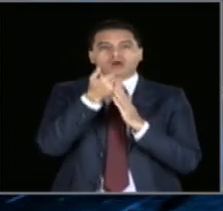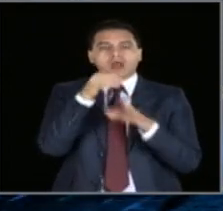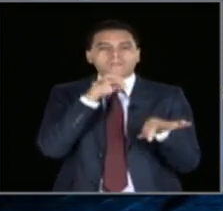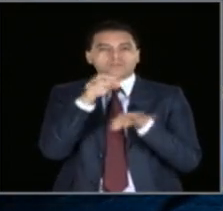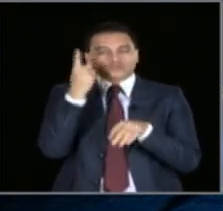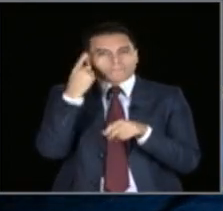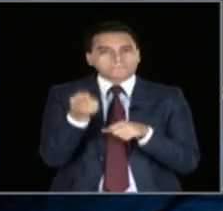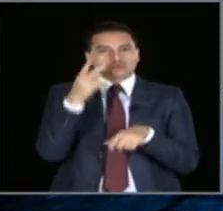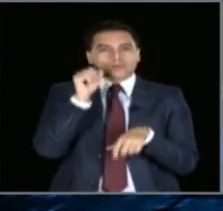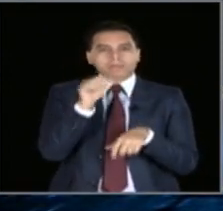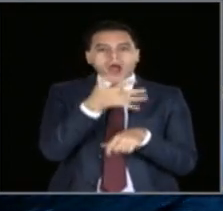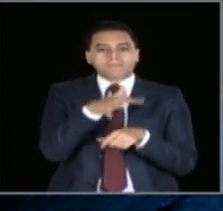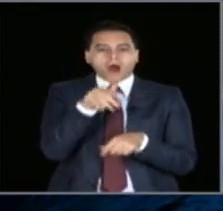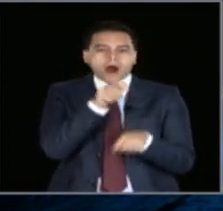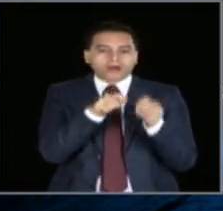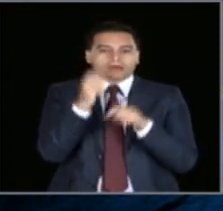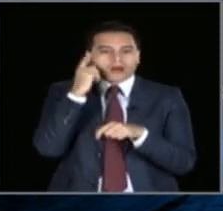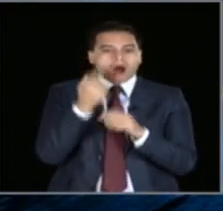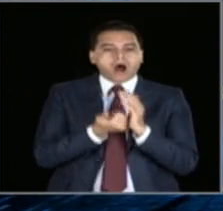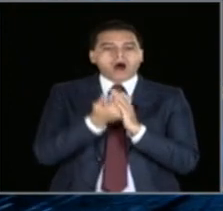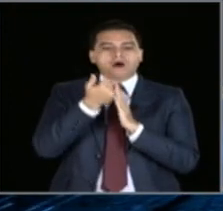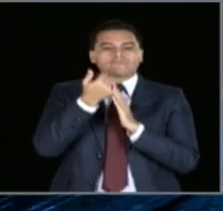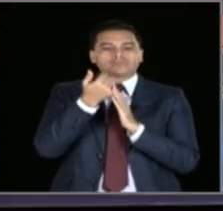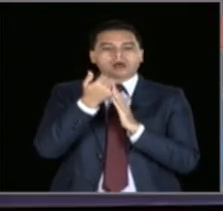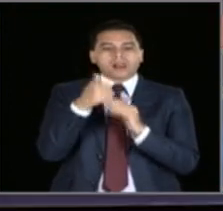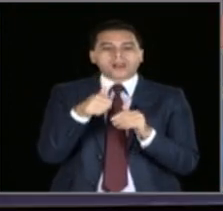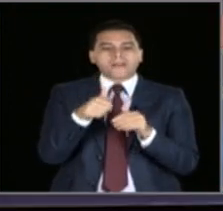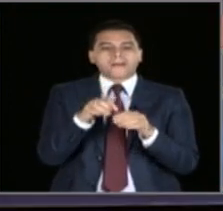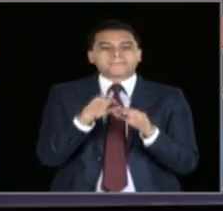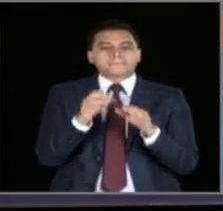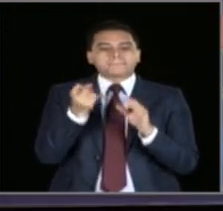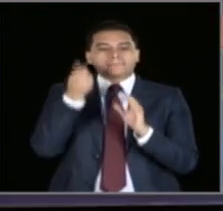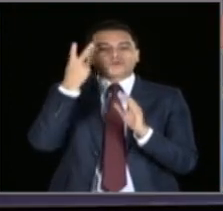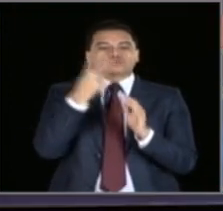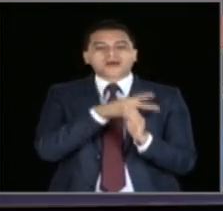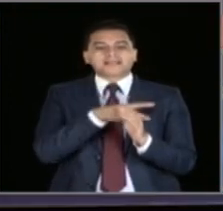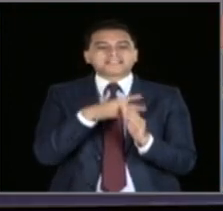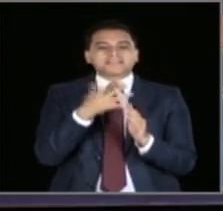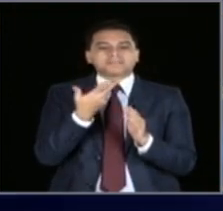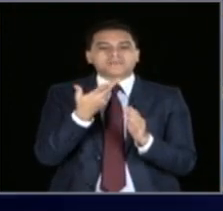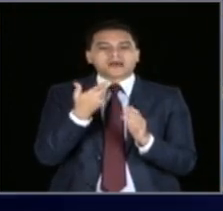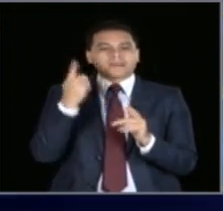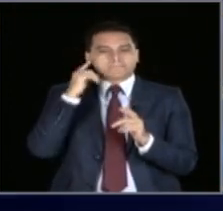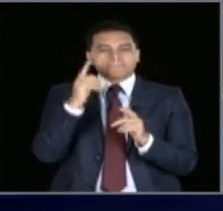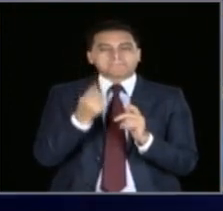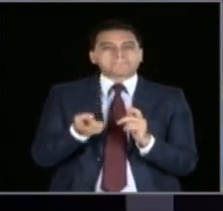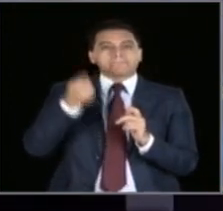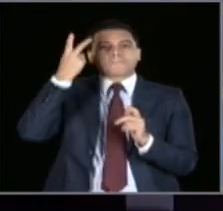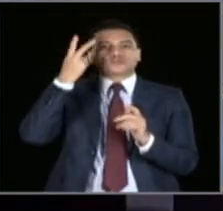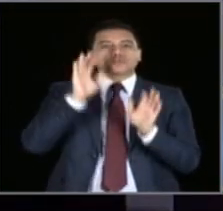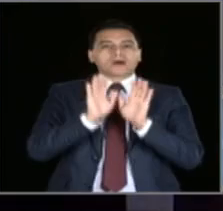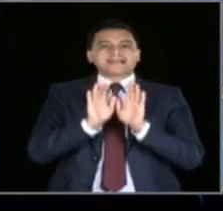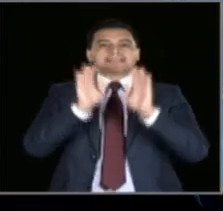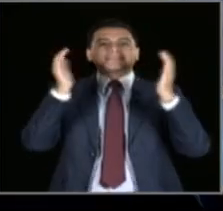هندسي بالقرن العشرين، فما هو؟ محمد طعيمة، إجابتك؟ سد العالي. إجابة صحيحة.